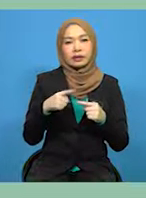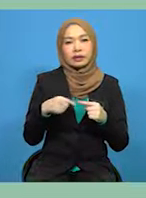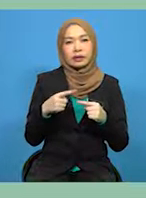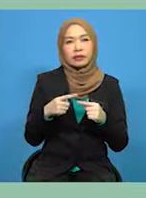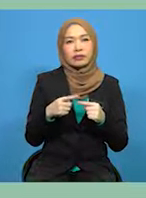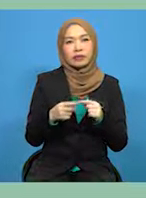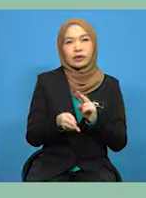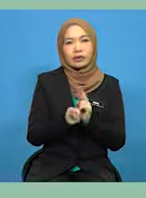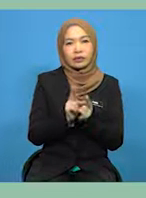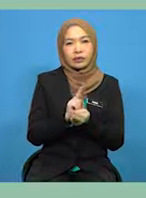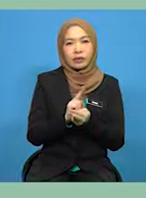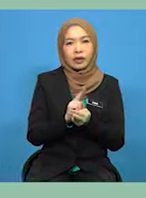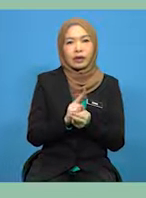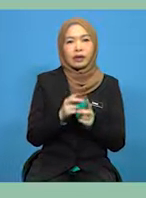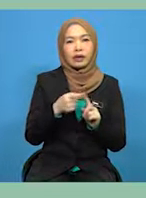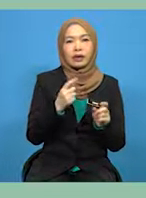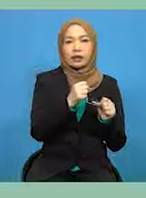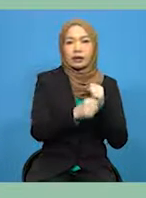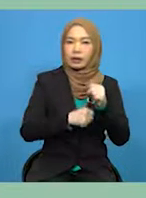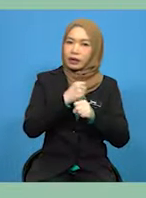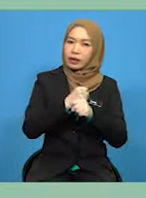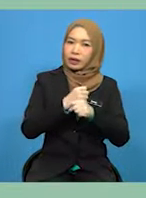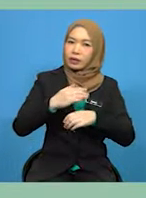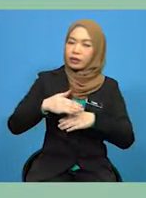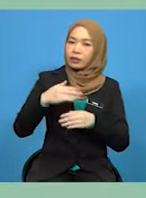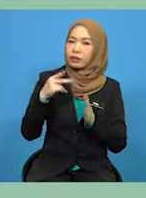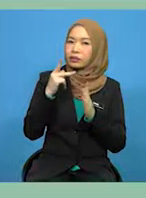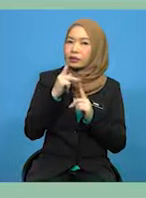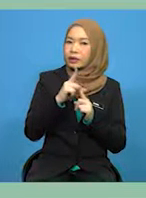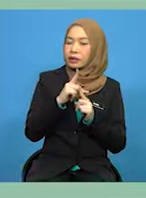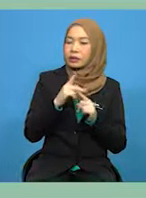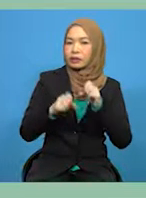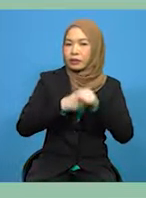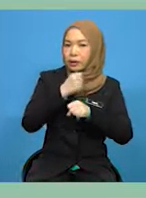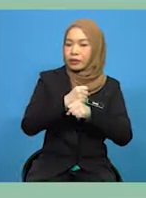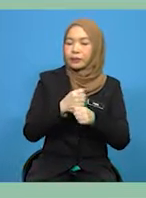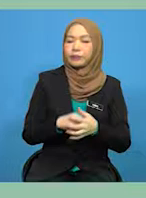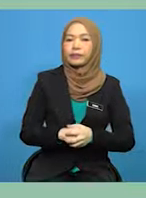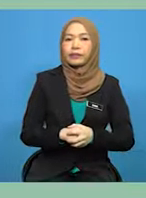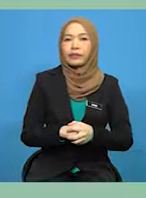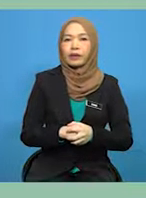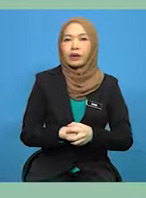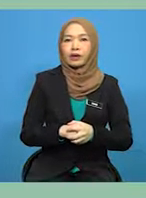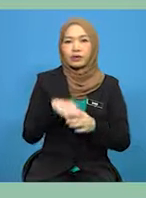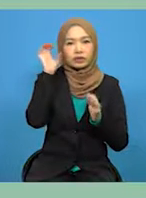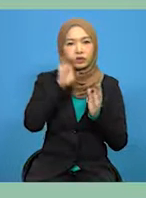umum dari tahun ke tahun. Contohnya, harga sebiji